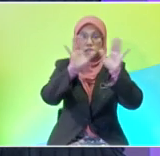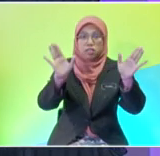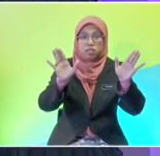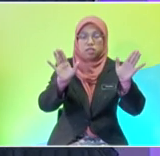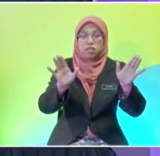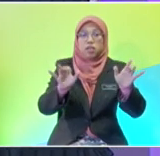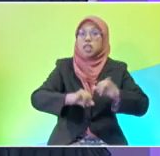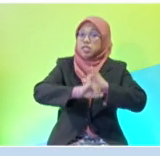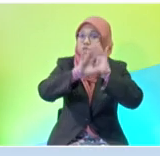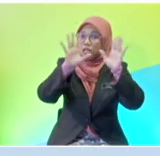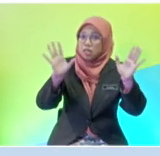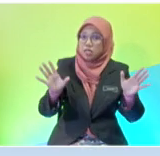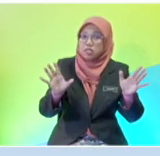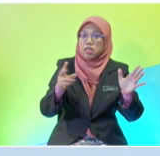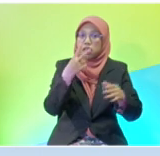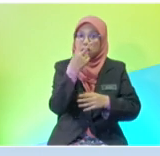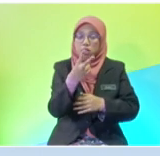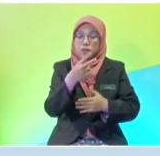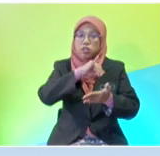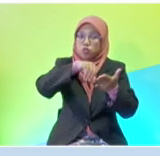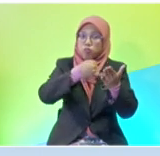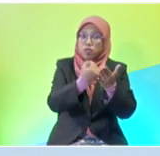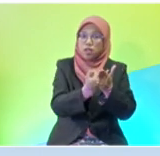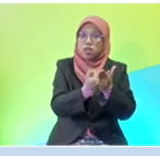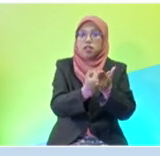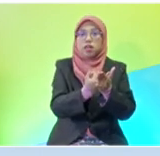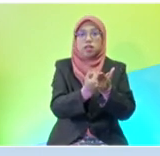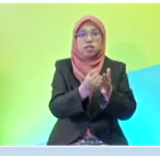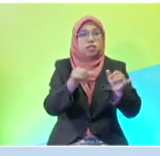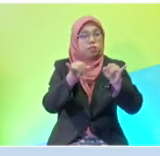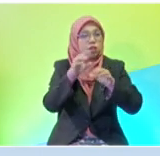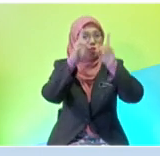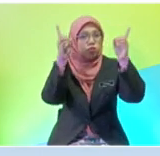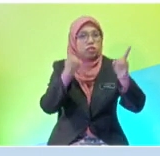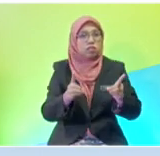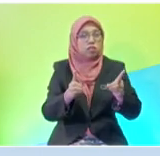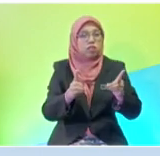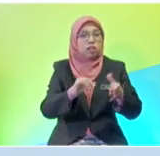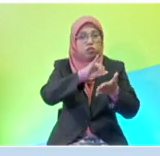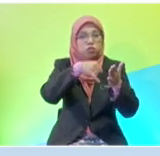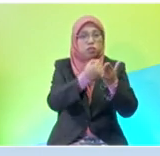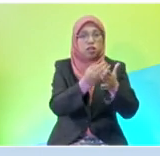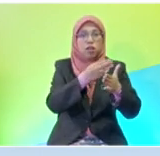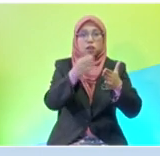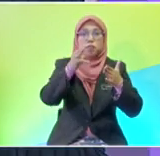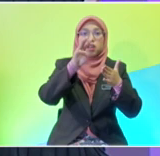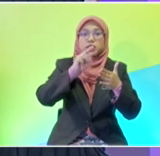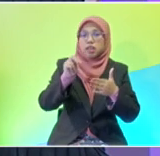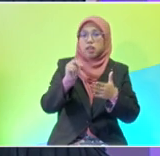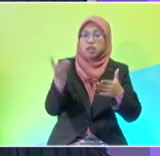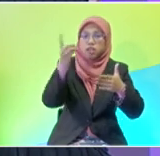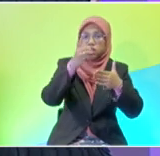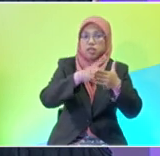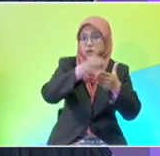jumlah timbangan juga yang mana jumlah bagian debit tidak sama dengan jumlah bagian kredit